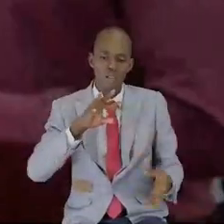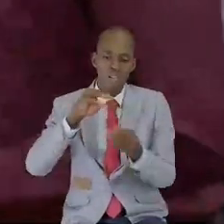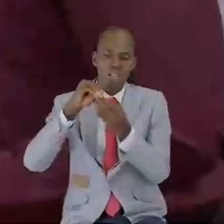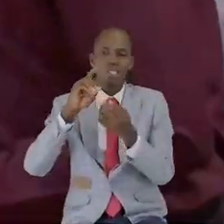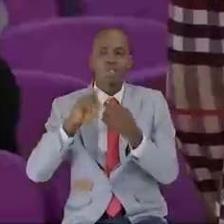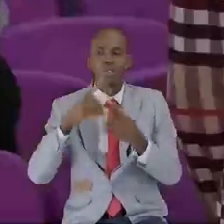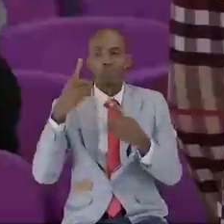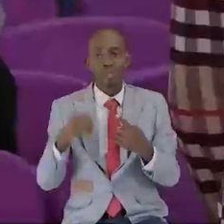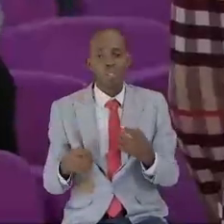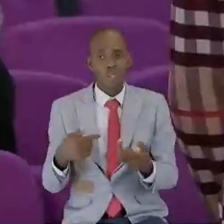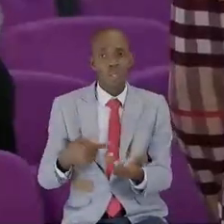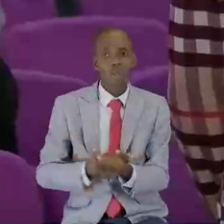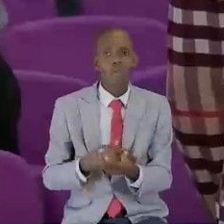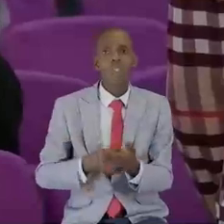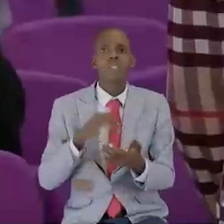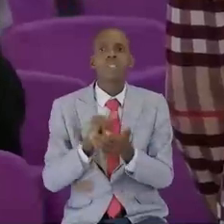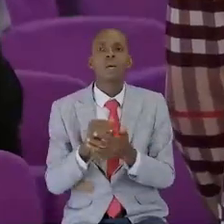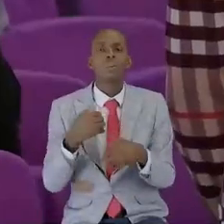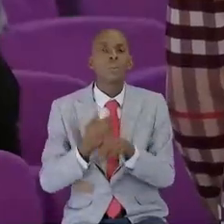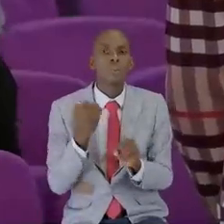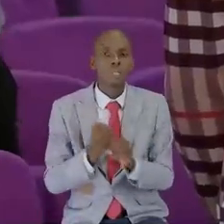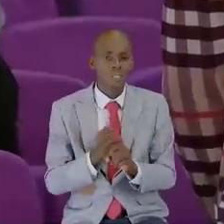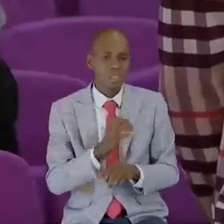à l'évangile et qui